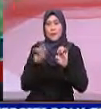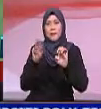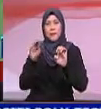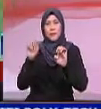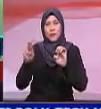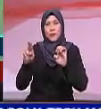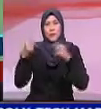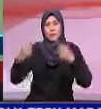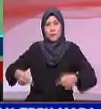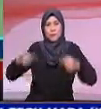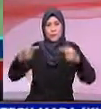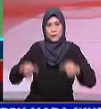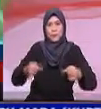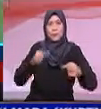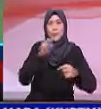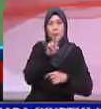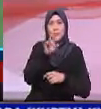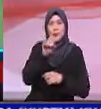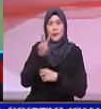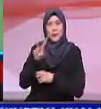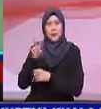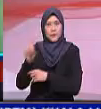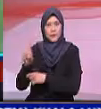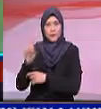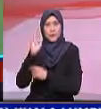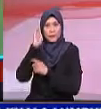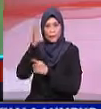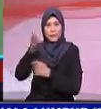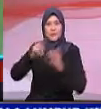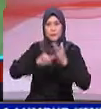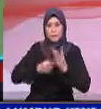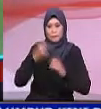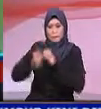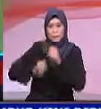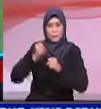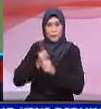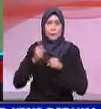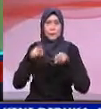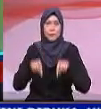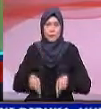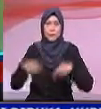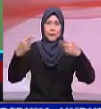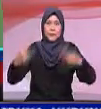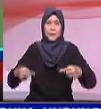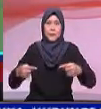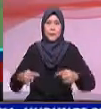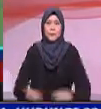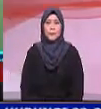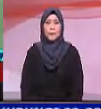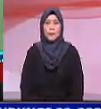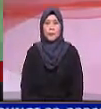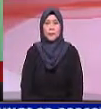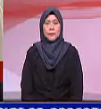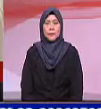FIFA E-Nation Series 2021 yang bakal berlangsung tahun ini.